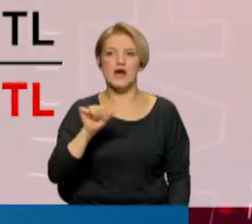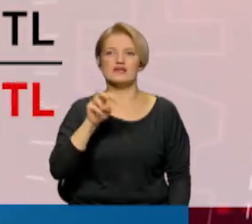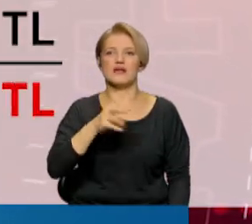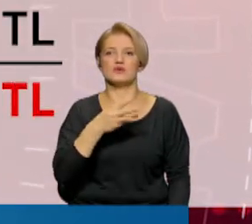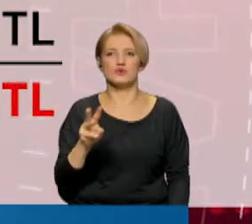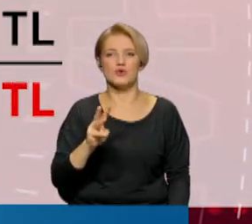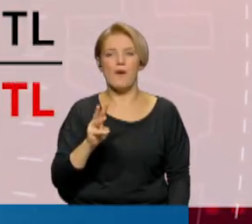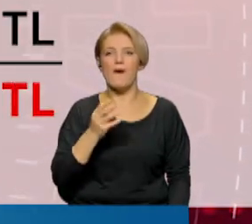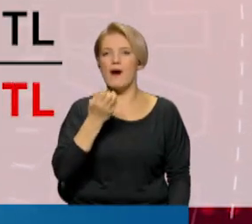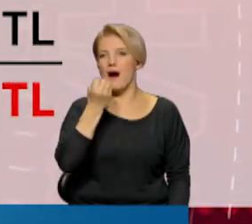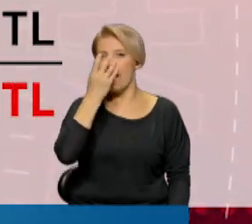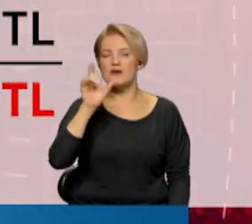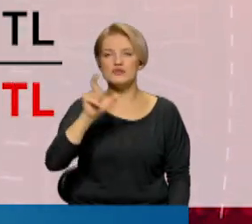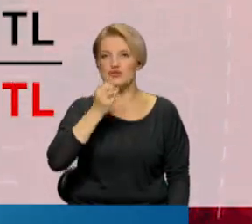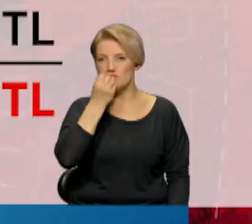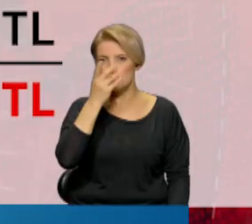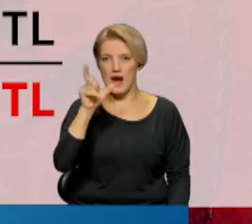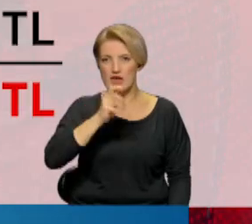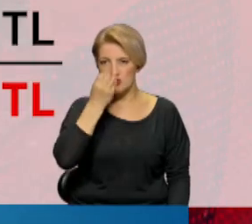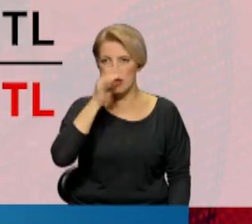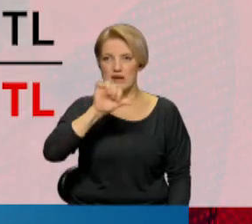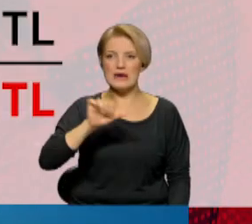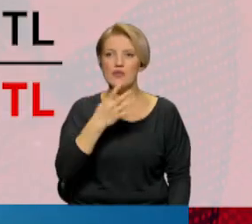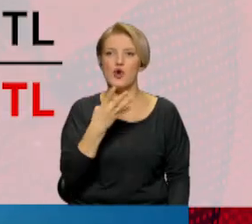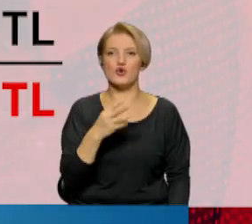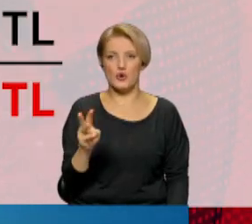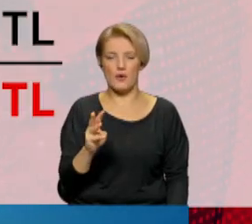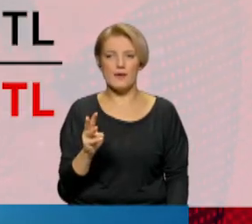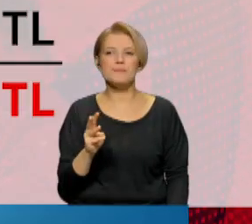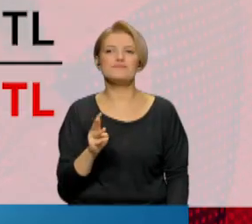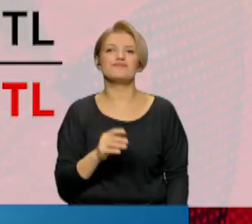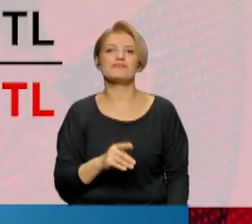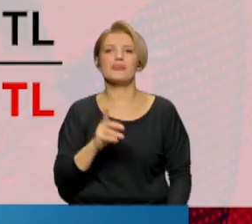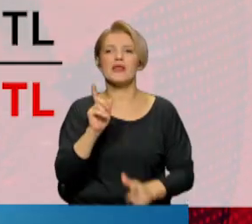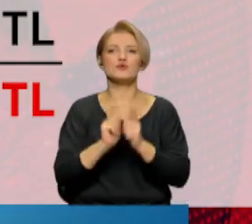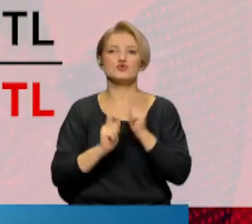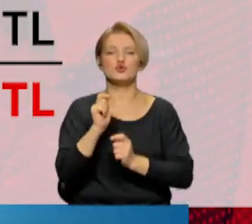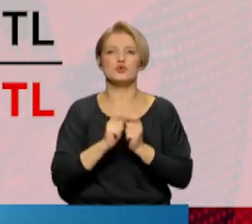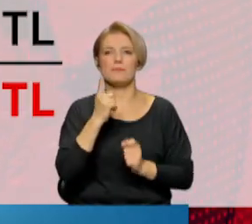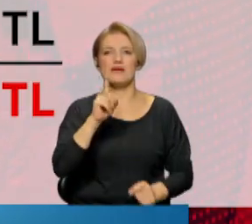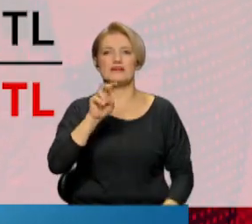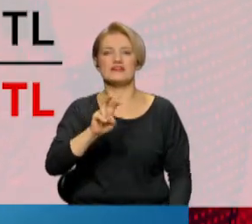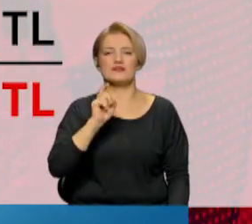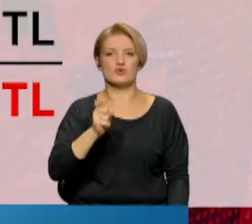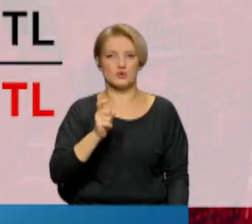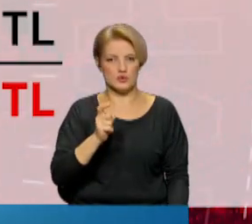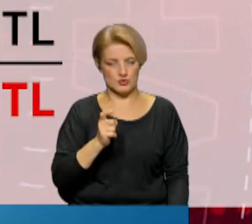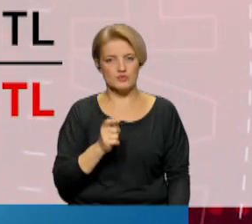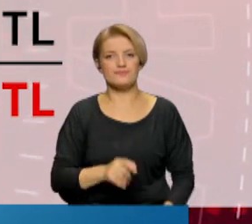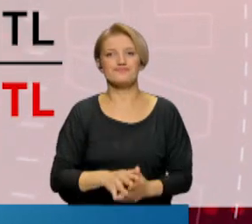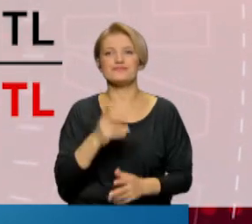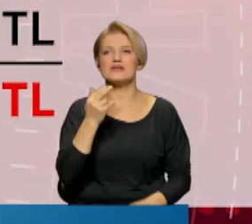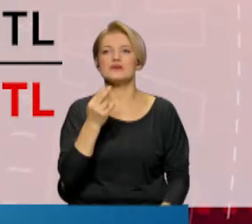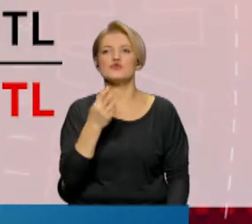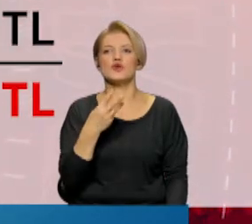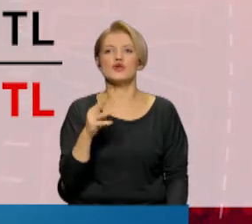euro. 800 gramlık bir kaşar peynir 6 euroluk olandan alıyorum. Süt de 1 euro 89 sent.